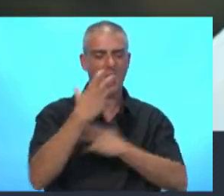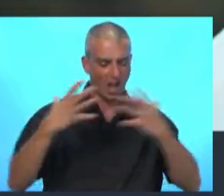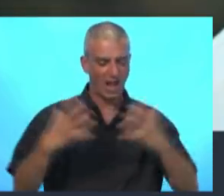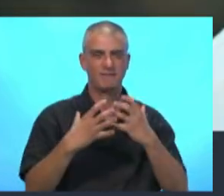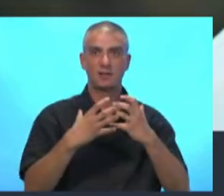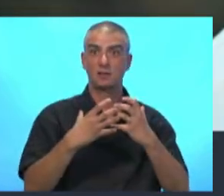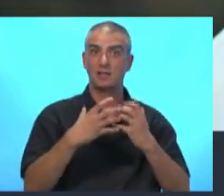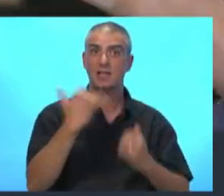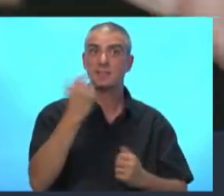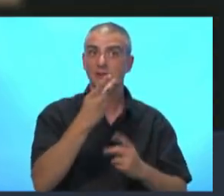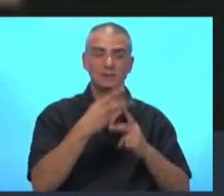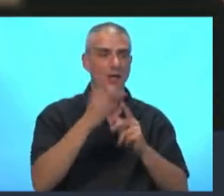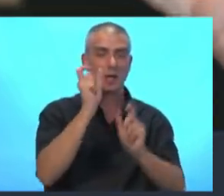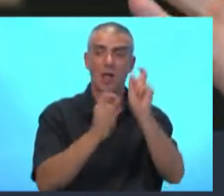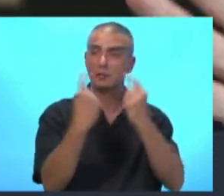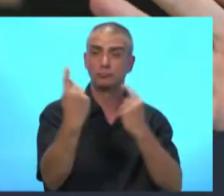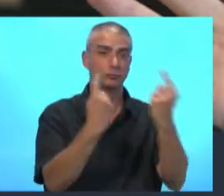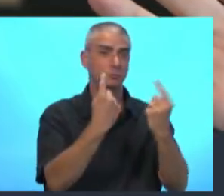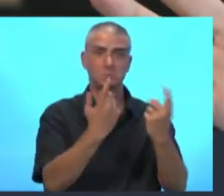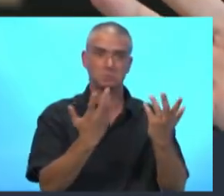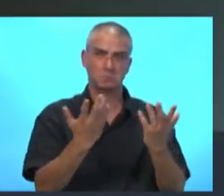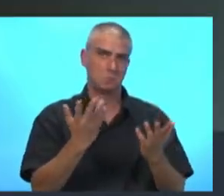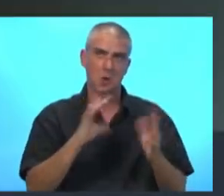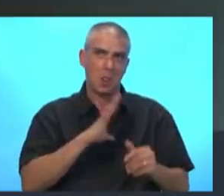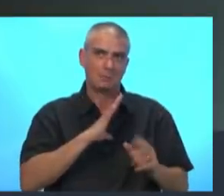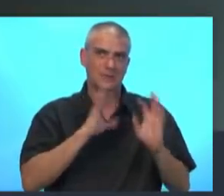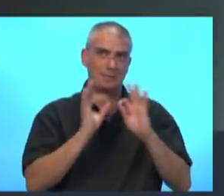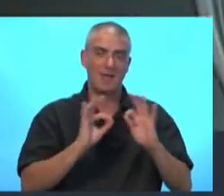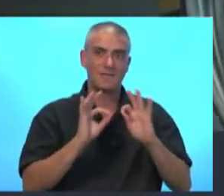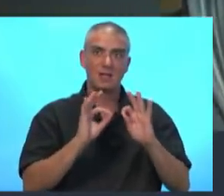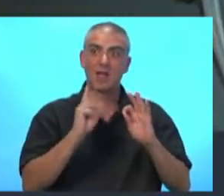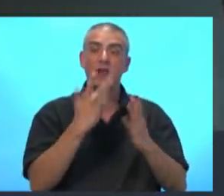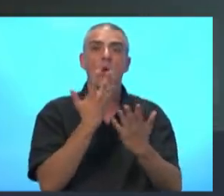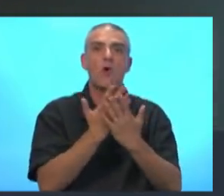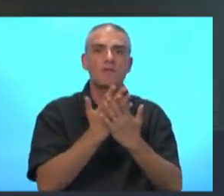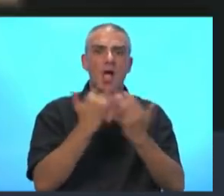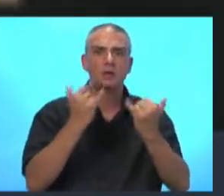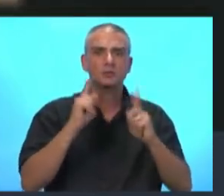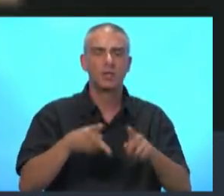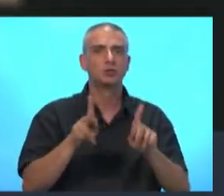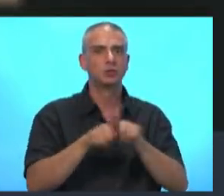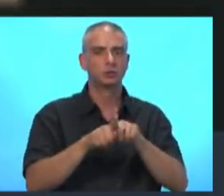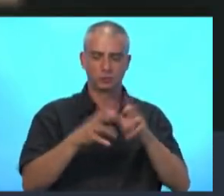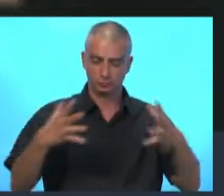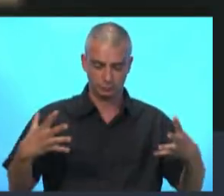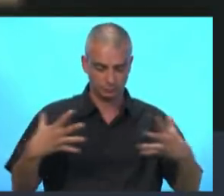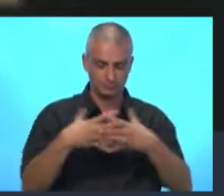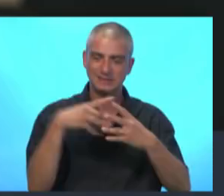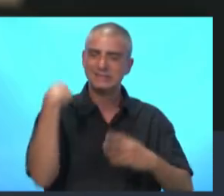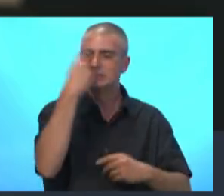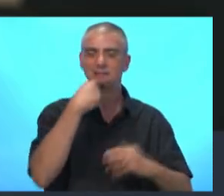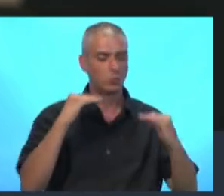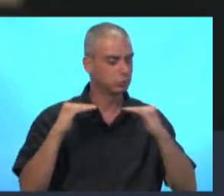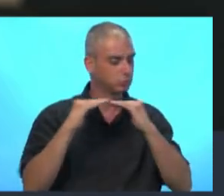כל זמן שזה אוסף של אינדיבידואלים, הם לא מאיימים על אף אחד. אבל עצם העובדה שיש עכשיו איזושהי האחדה זהותית של קבוצה